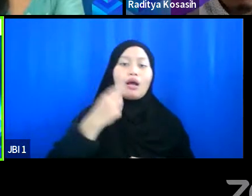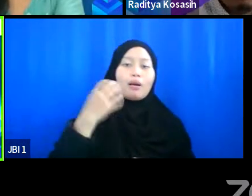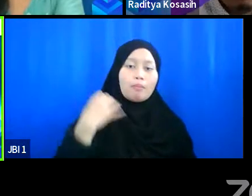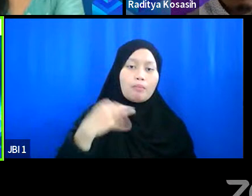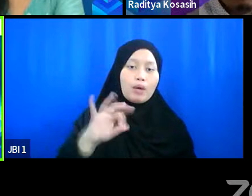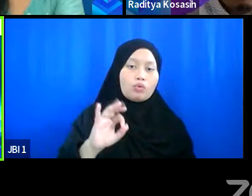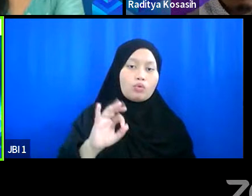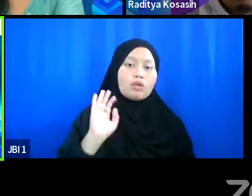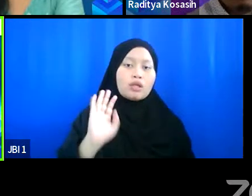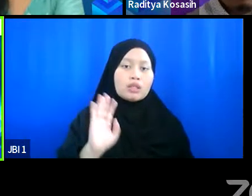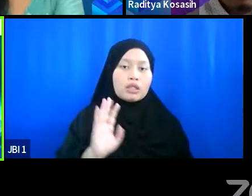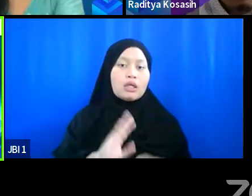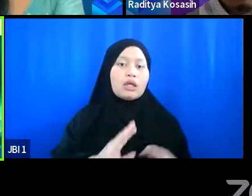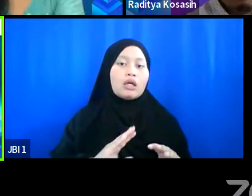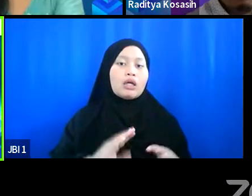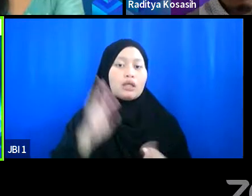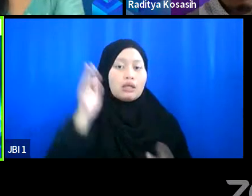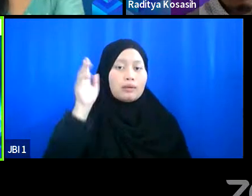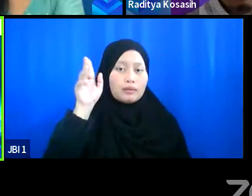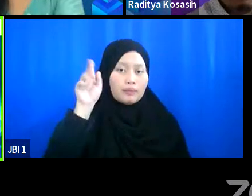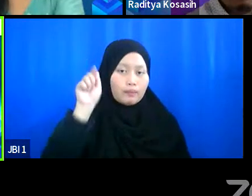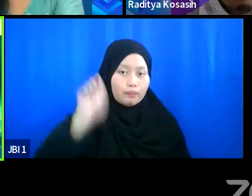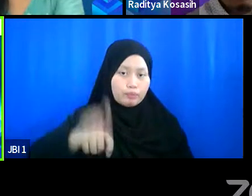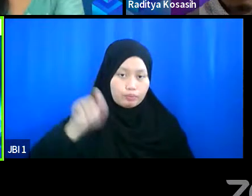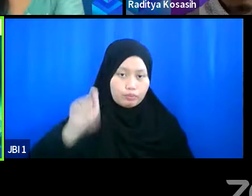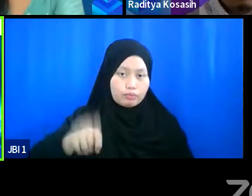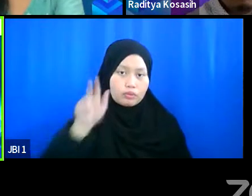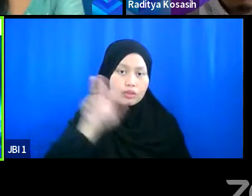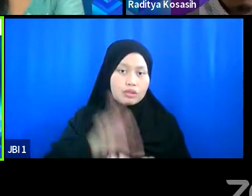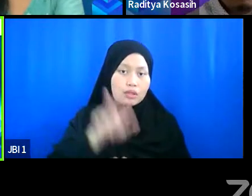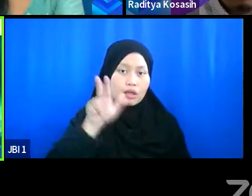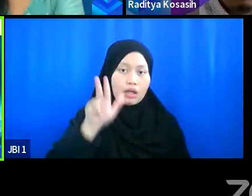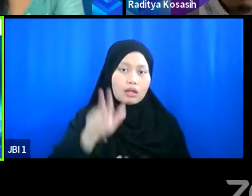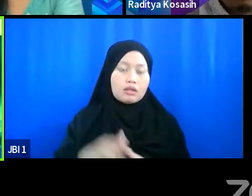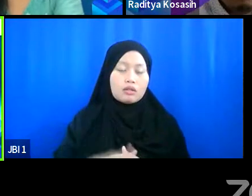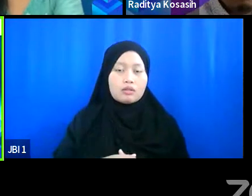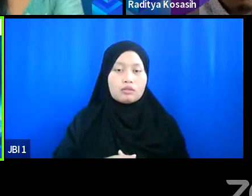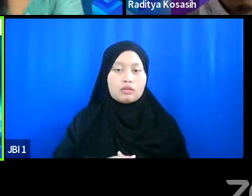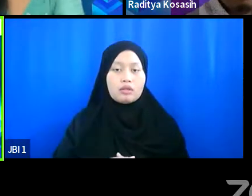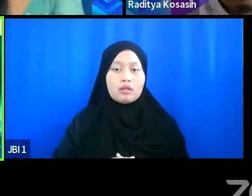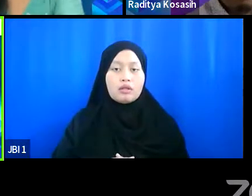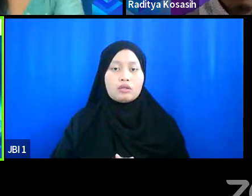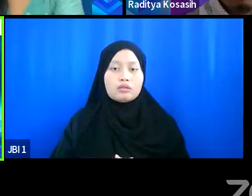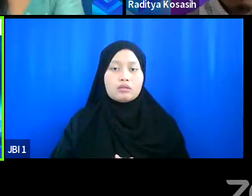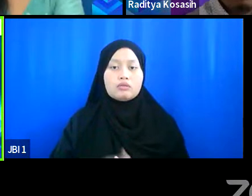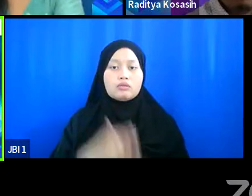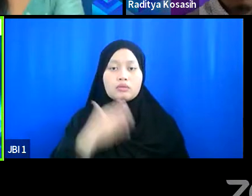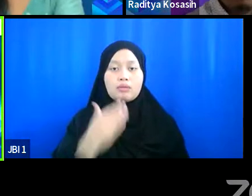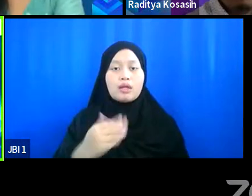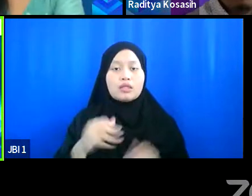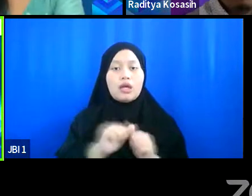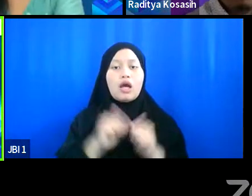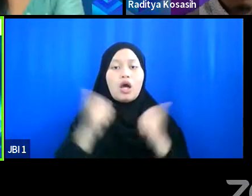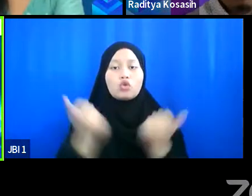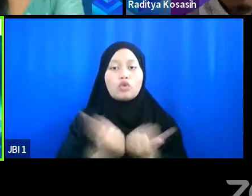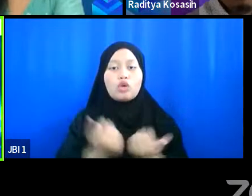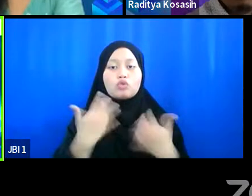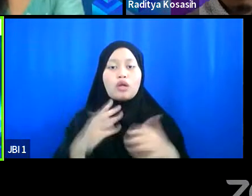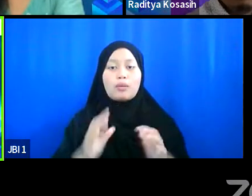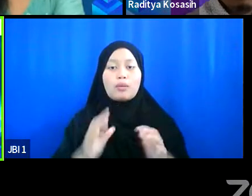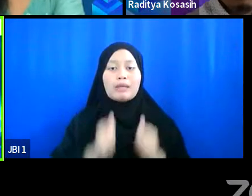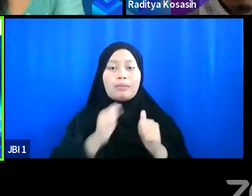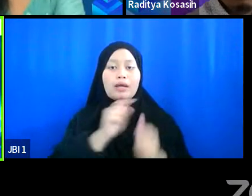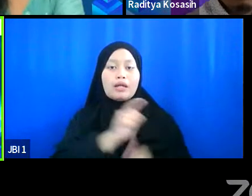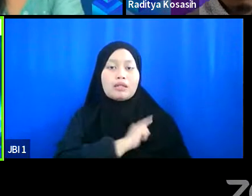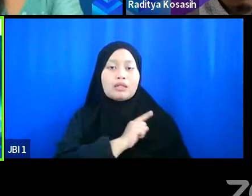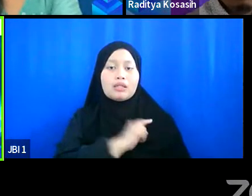tadi bilasnya yang ditetapkan KPU Terima kasih juga dengan asosiasi yang sedang menyiapkan diri salah